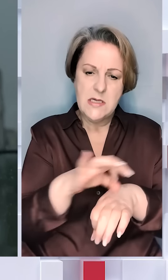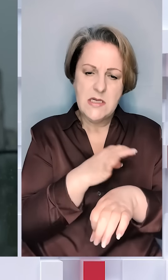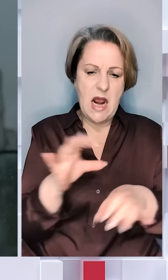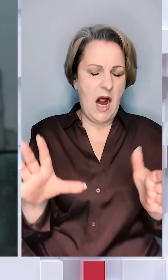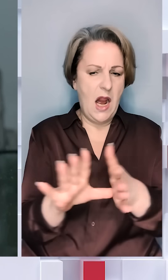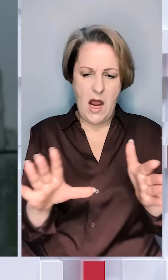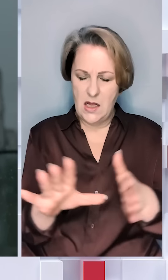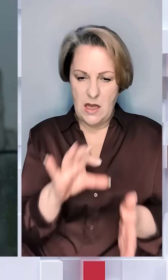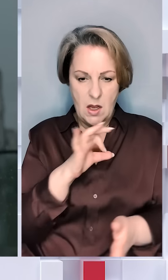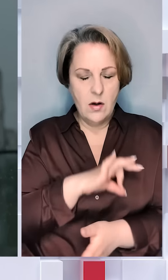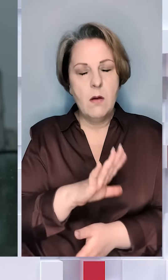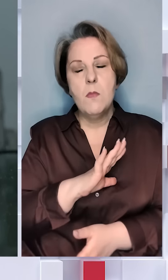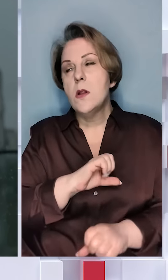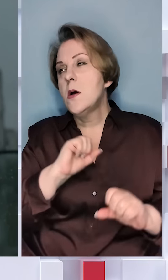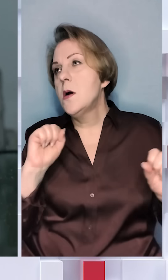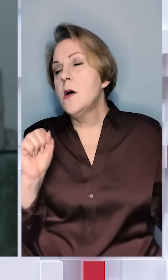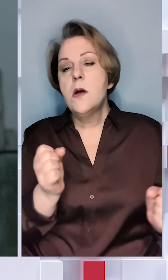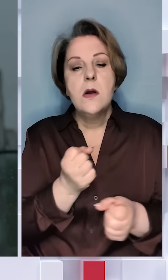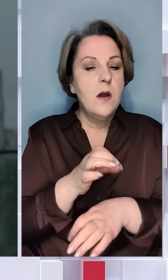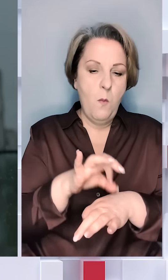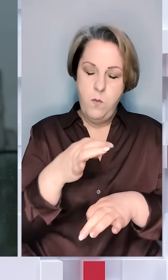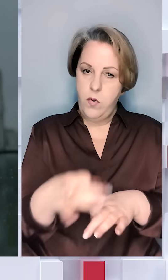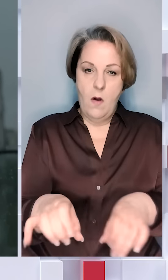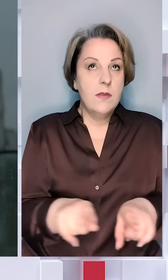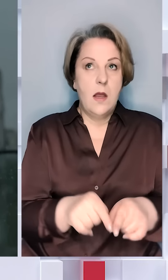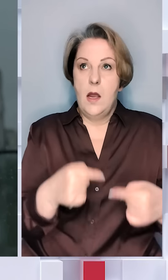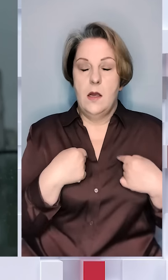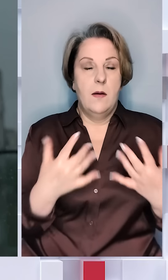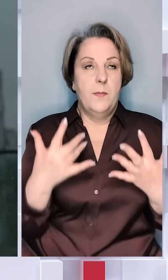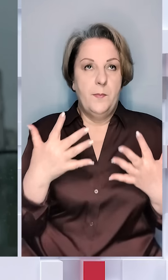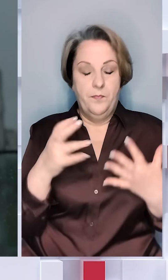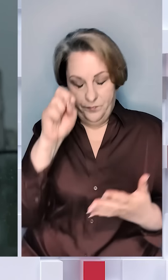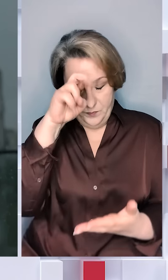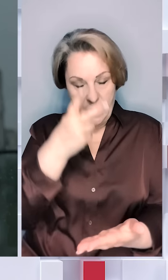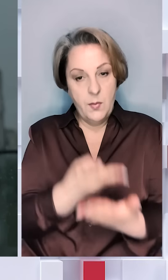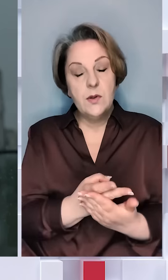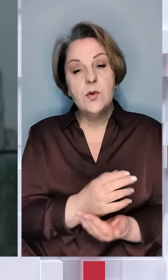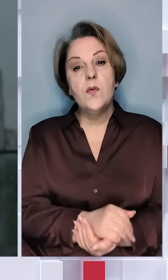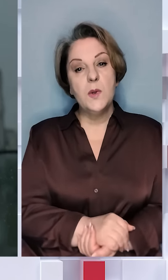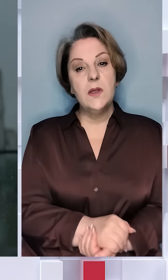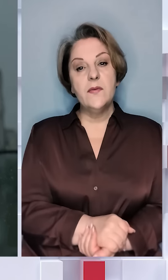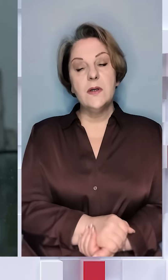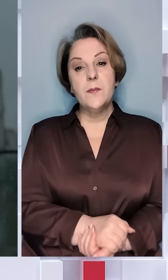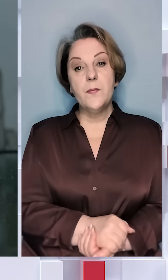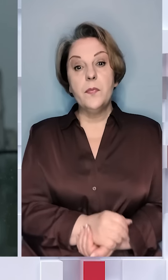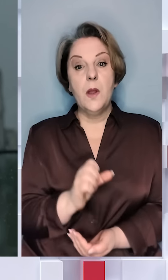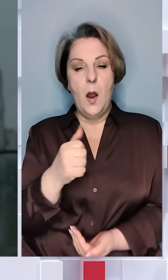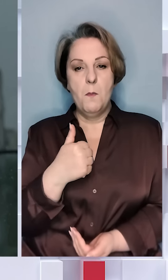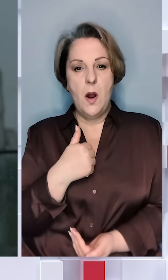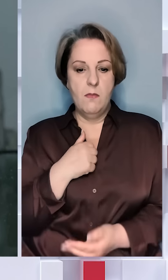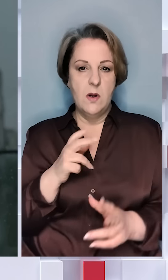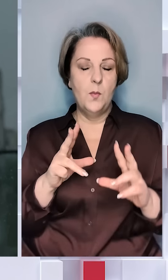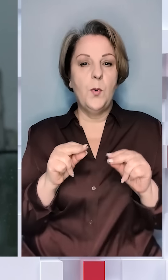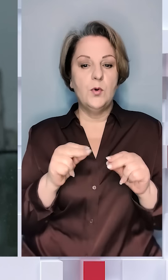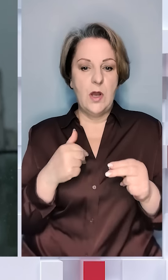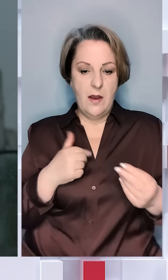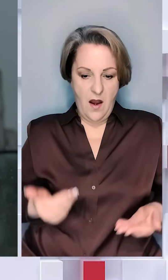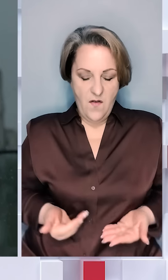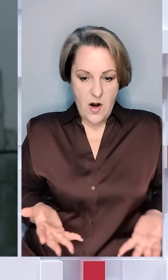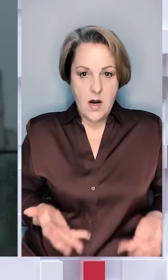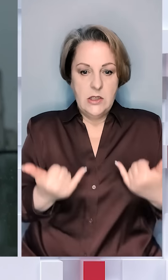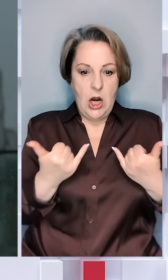застосовували електрошок. Було неймовірно боляче, так що я знепритомнів. Мені пощастило,